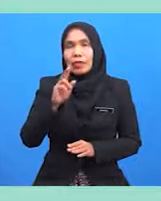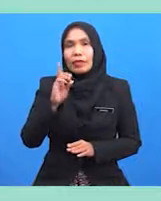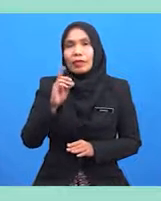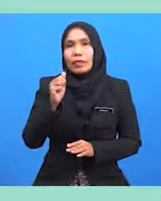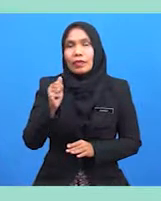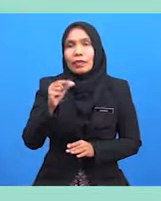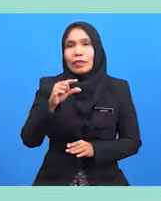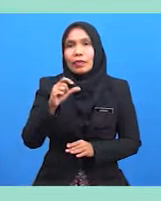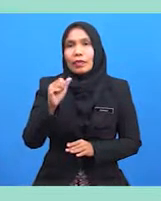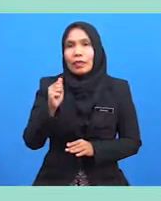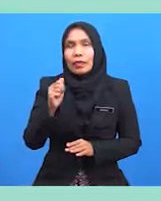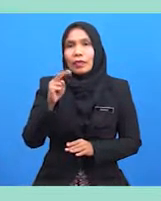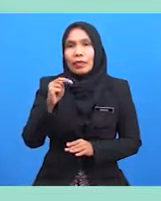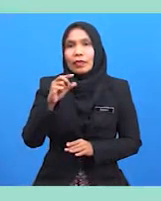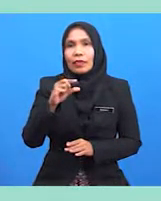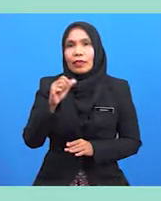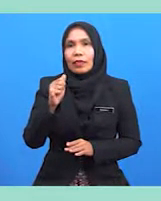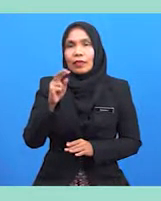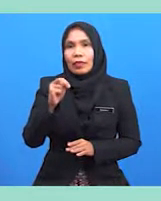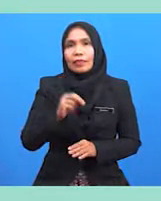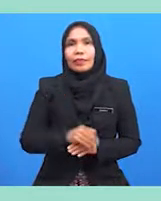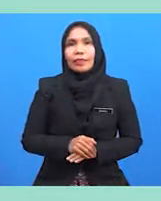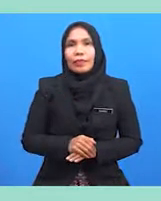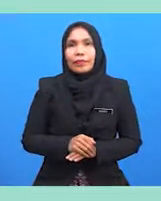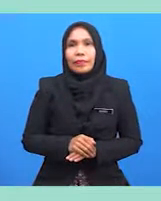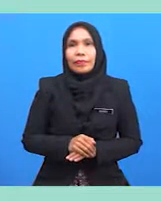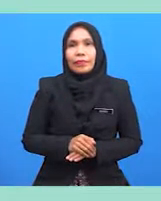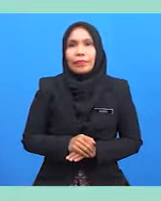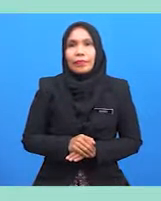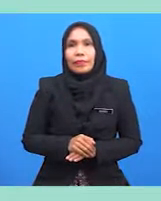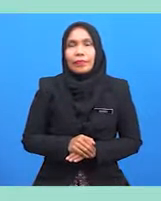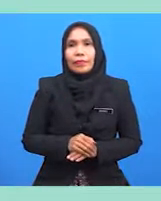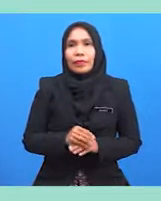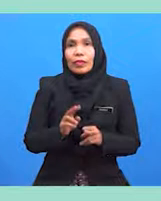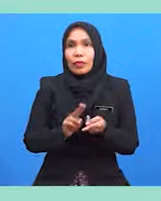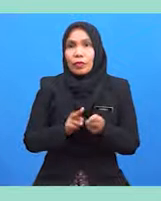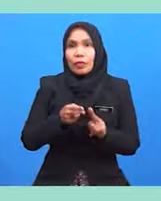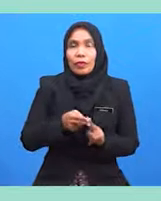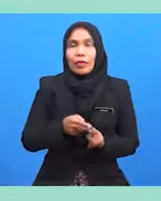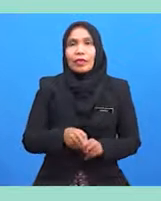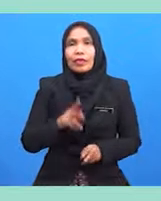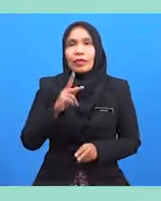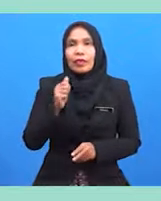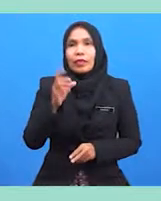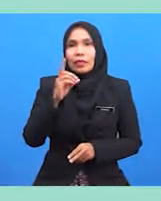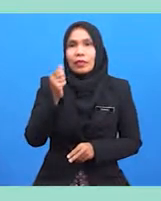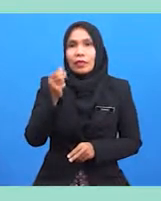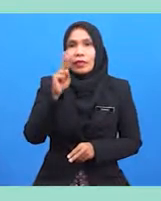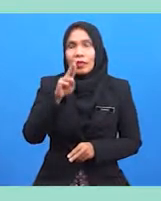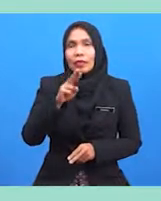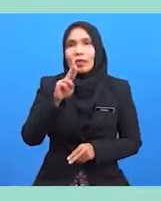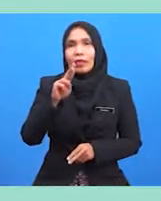Sekiranya mempunyai wang sebanyak RM100. Perubahan kadar zat berkanun akan memberi